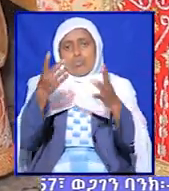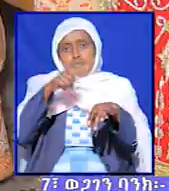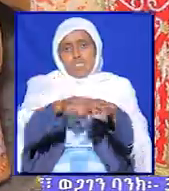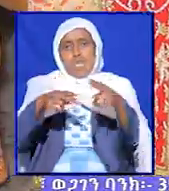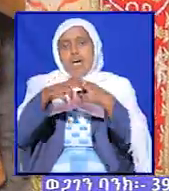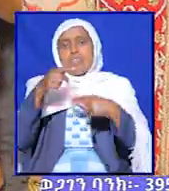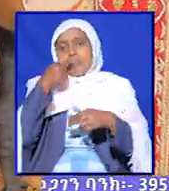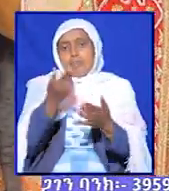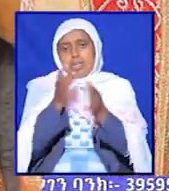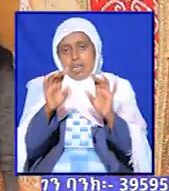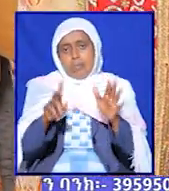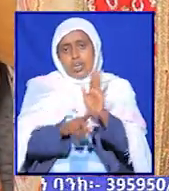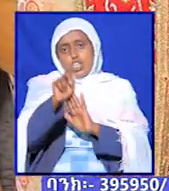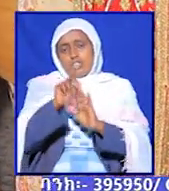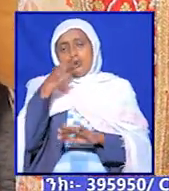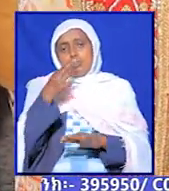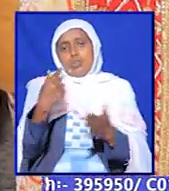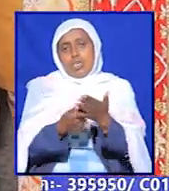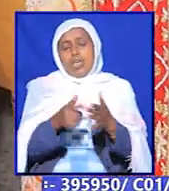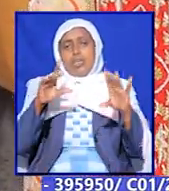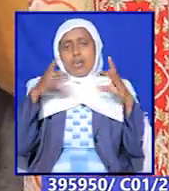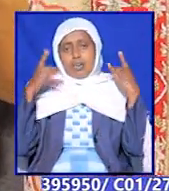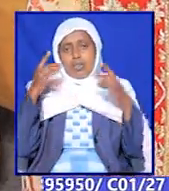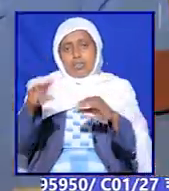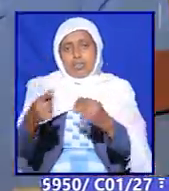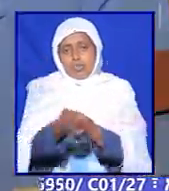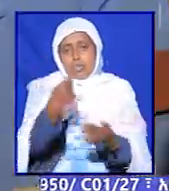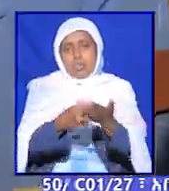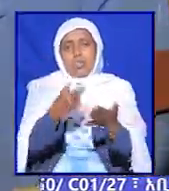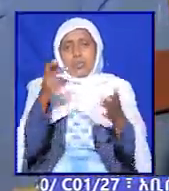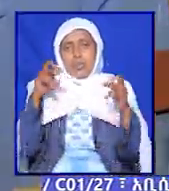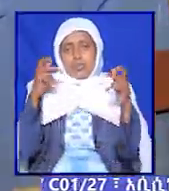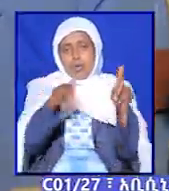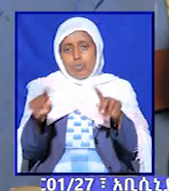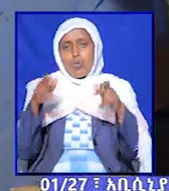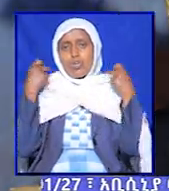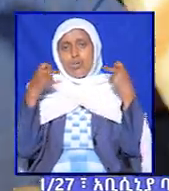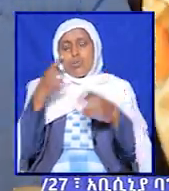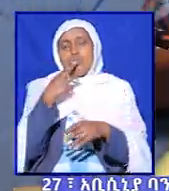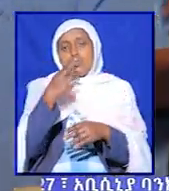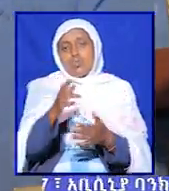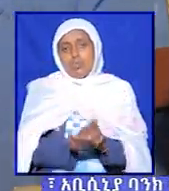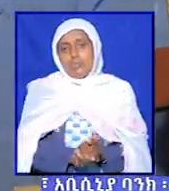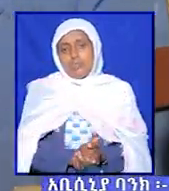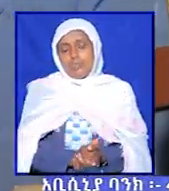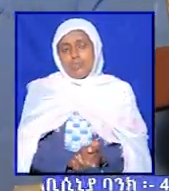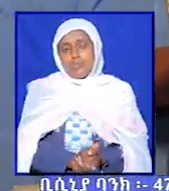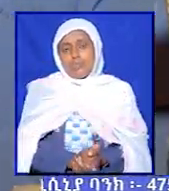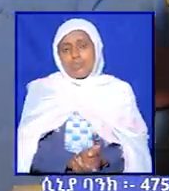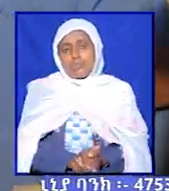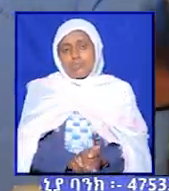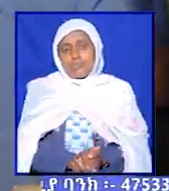ጊዜ አጠራ የሚል የለም ረጃጅም ነው እነዚህ የካህናቶች ሲሆኑ ይሄኛው ደግሞ የዲያቆናቶች ነው